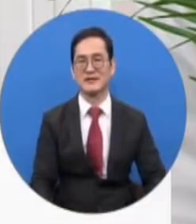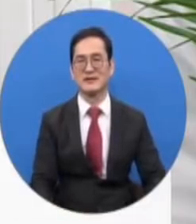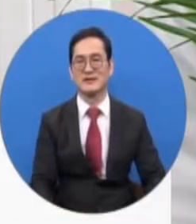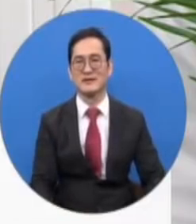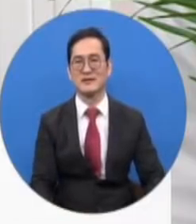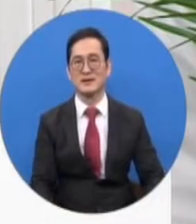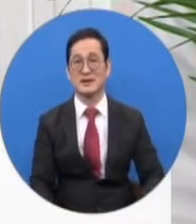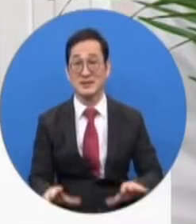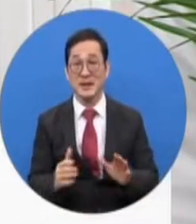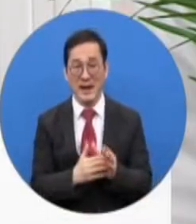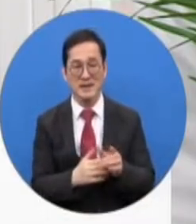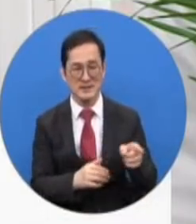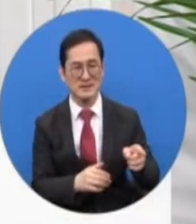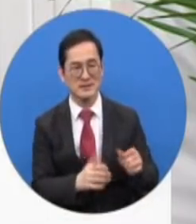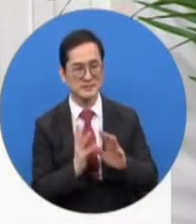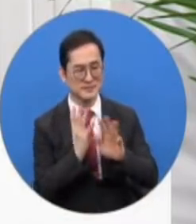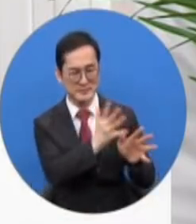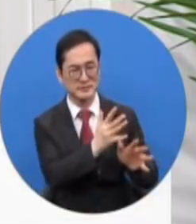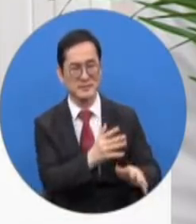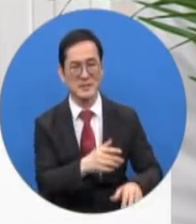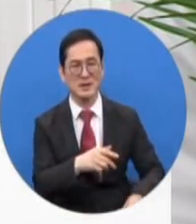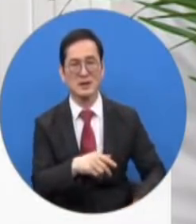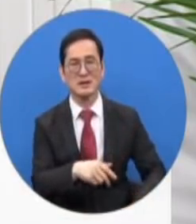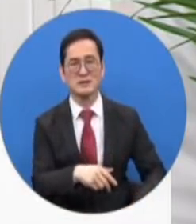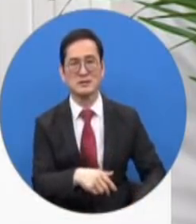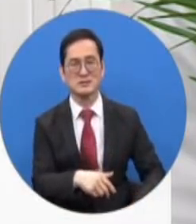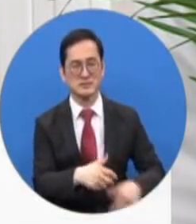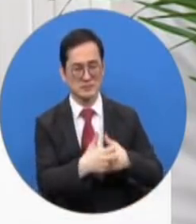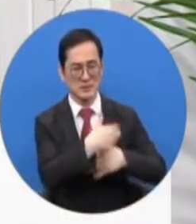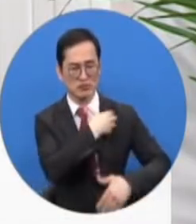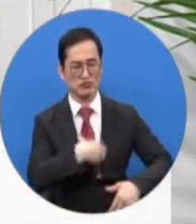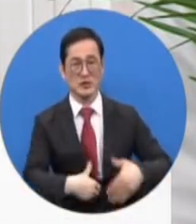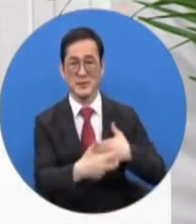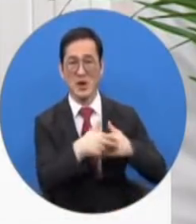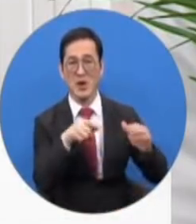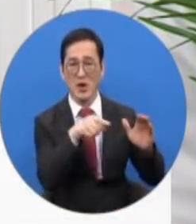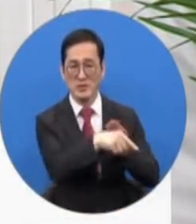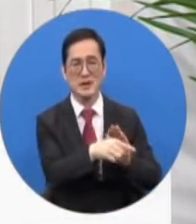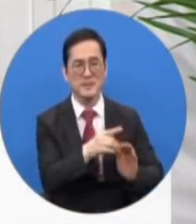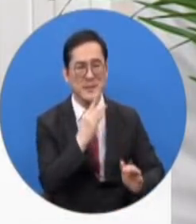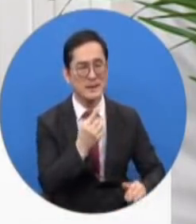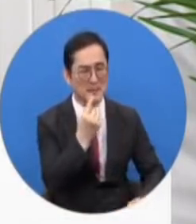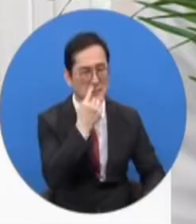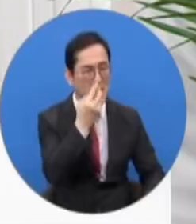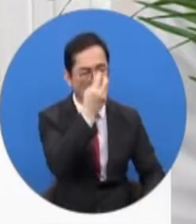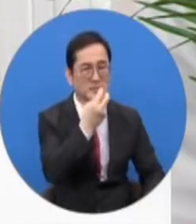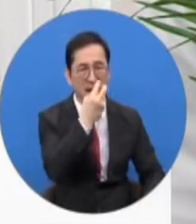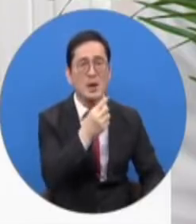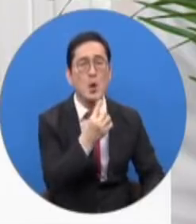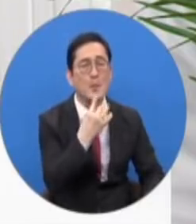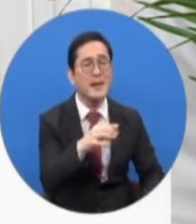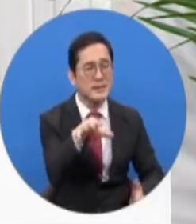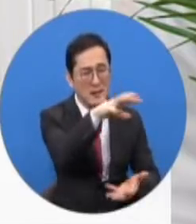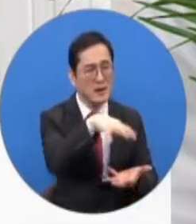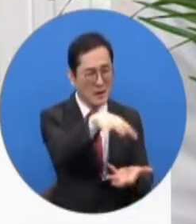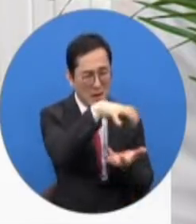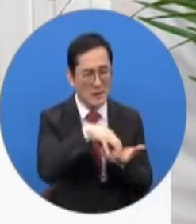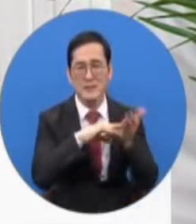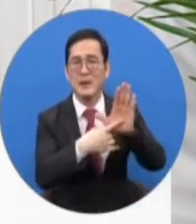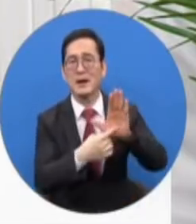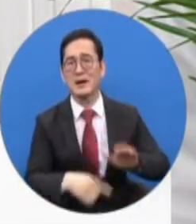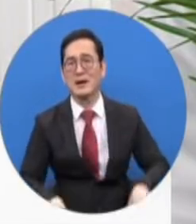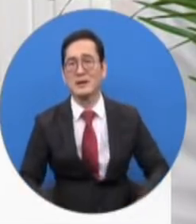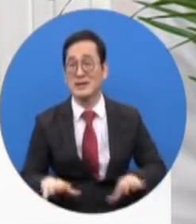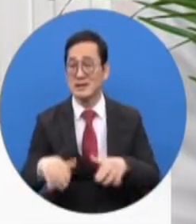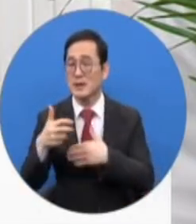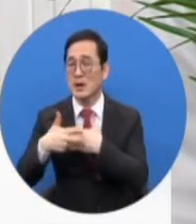PCR 검사 결과 양성이 나와야 이제 확진 판정을 했지만 지금은 동네 병원에서도 신속 항원 검사를 해서 거기서 양성 판정이 나오면